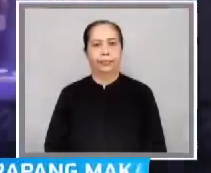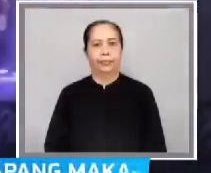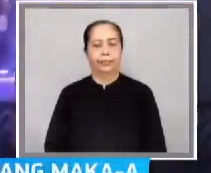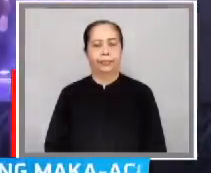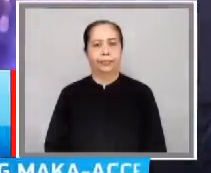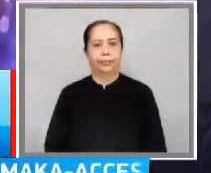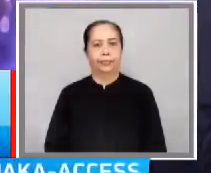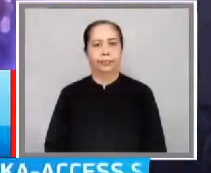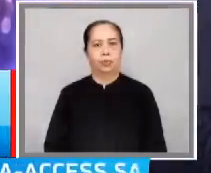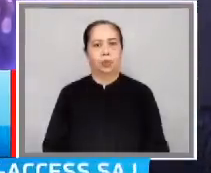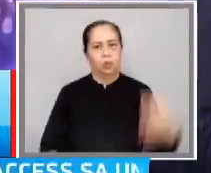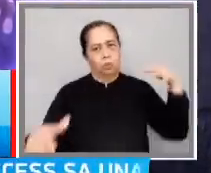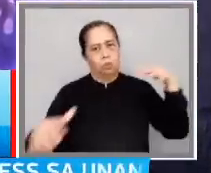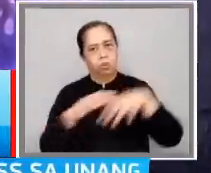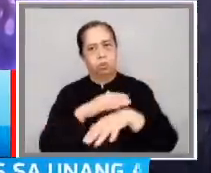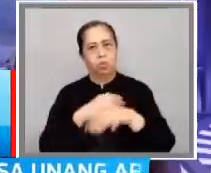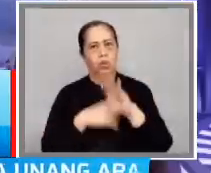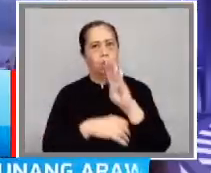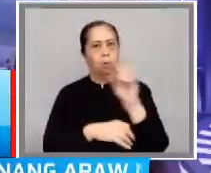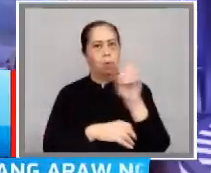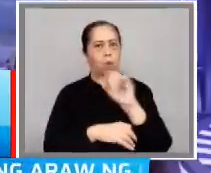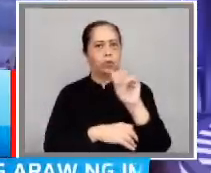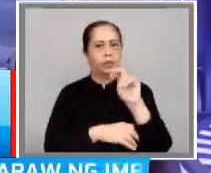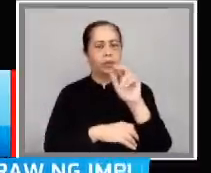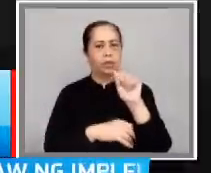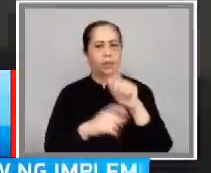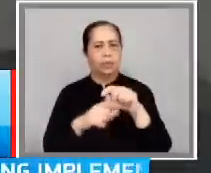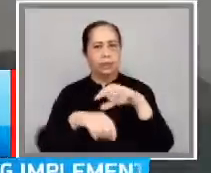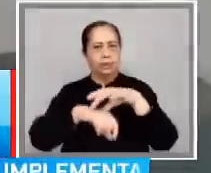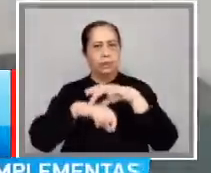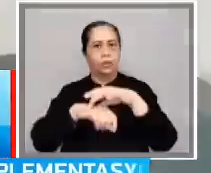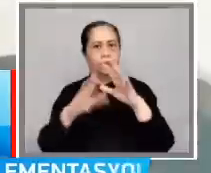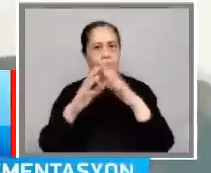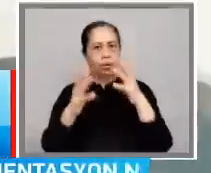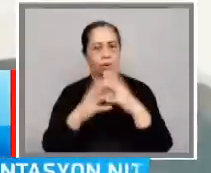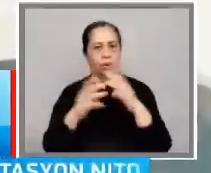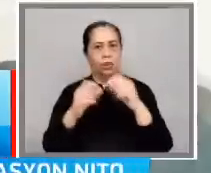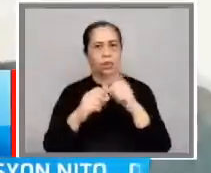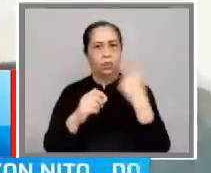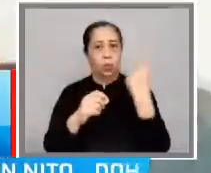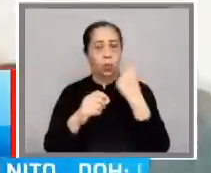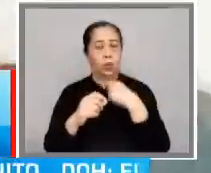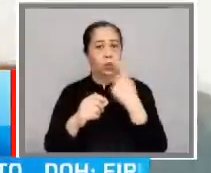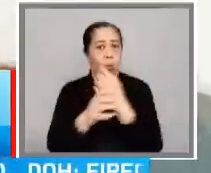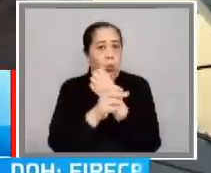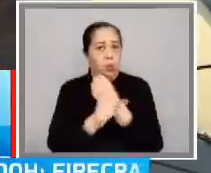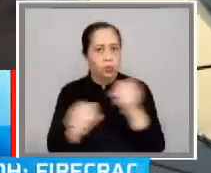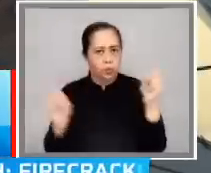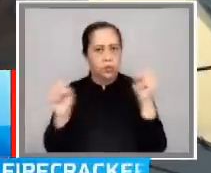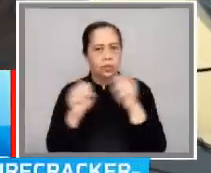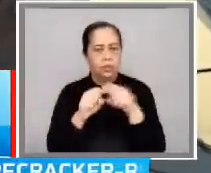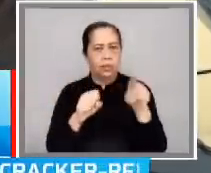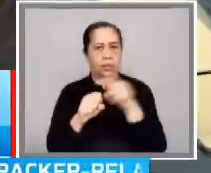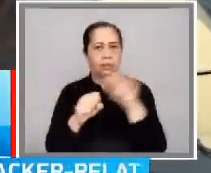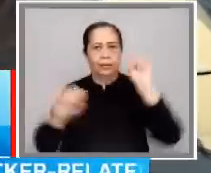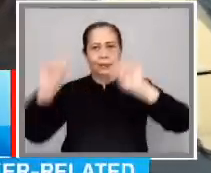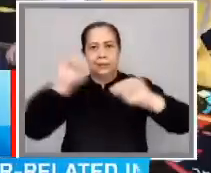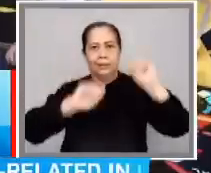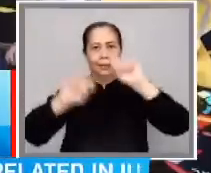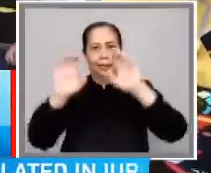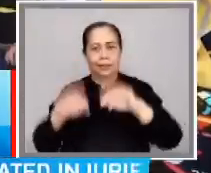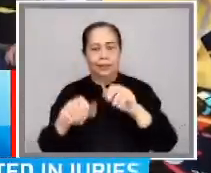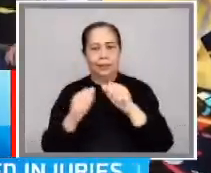Lulusubi na ng Bosnian Empire ang planetang Earth at ang tanging makakapagligtas ang mga scientists sa Camp